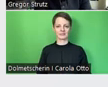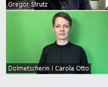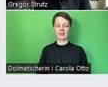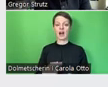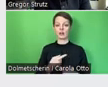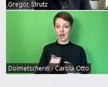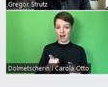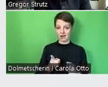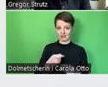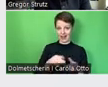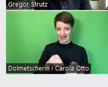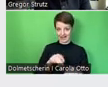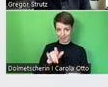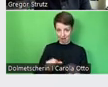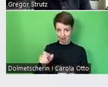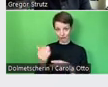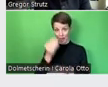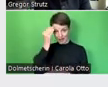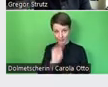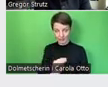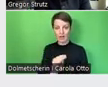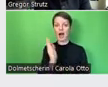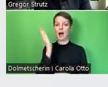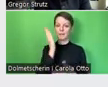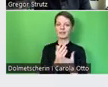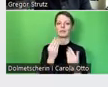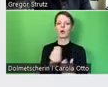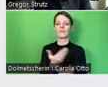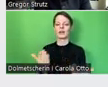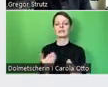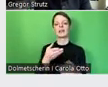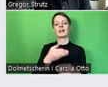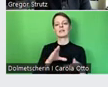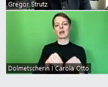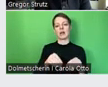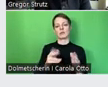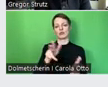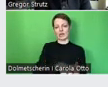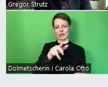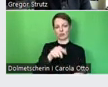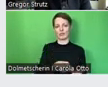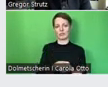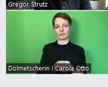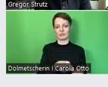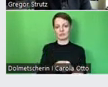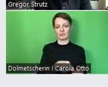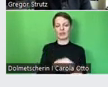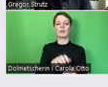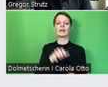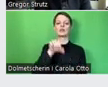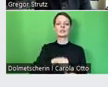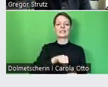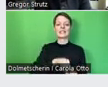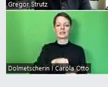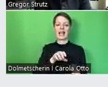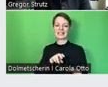TeilnehmerInnen von Ihnen im Nachgang eine Teilnahmebestätigung ausgestellt bekommen, die Ihnen von dem Ressourcenzentrum